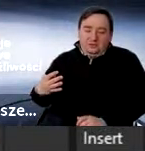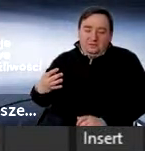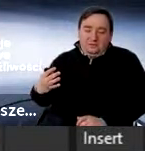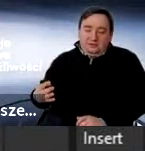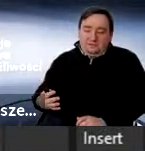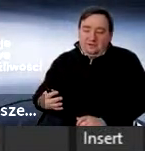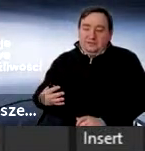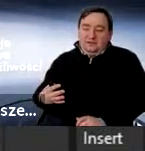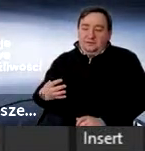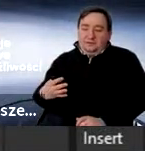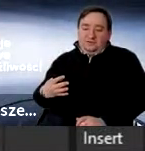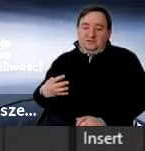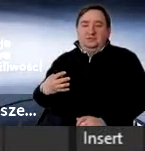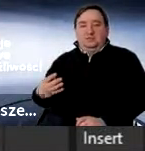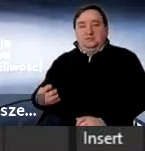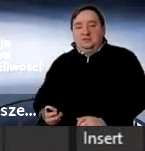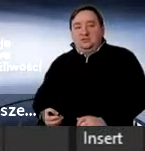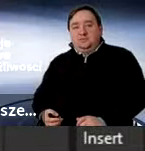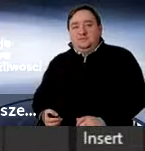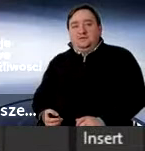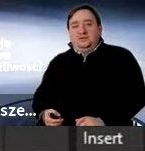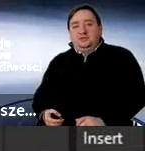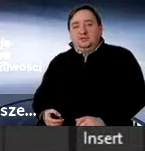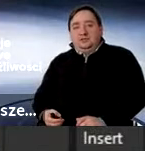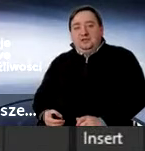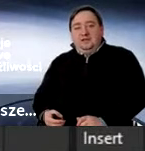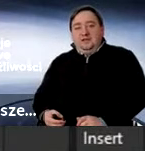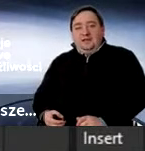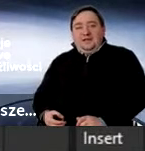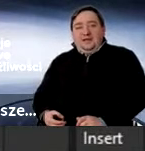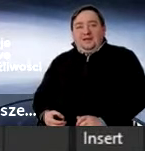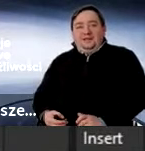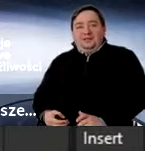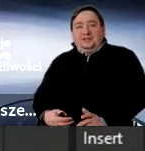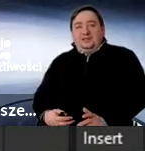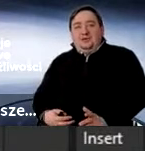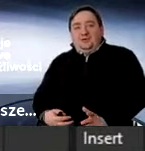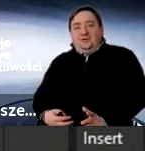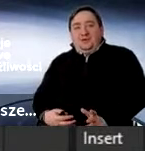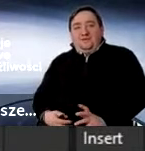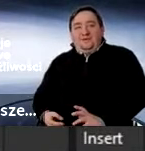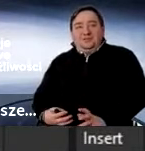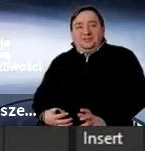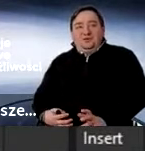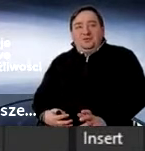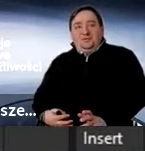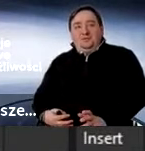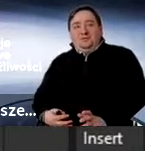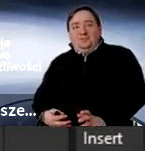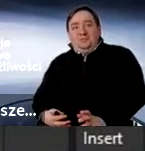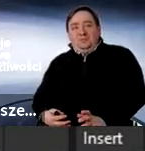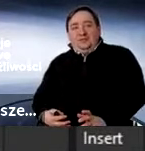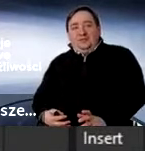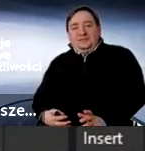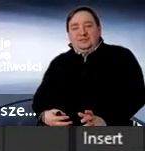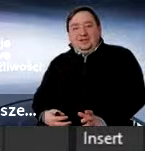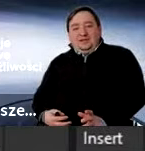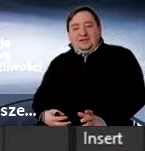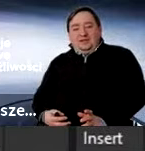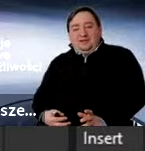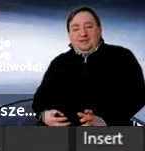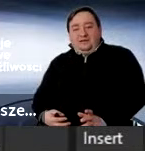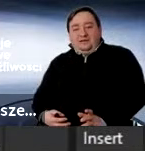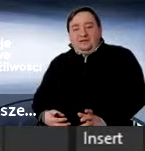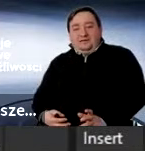są weryfikowane i wykładowcy dostosowują się do pewnych wytycznych, ale nierzadko pojawienie się tego problemu